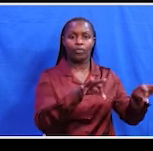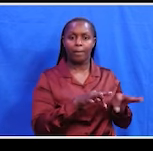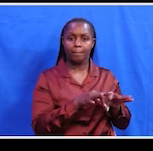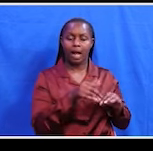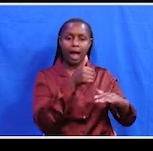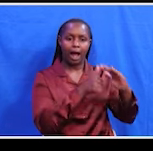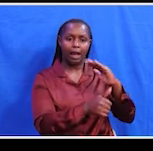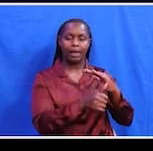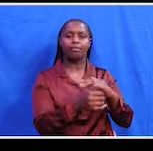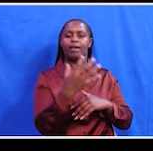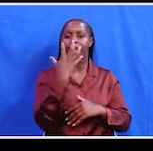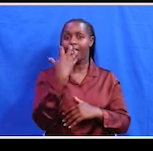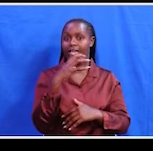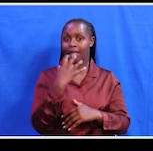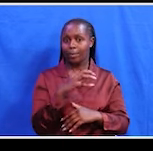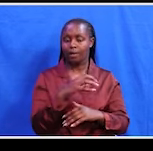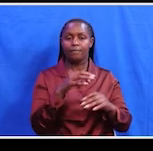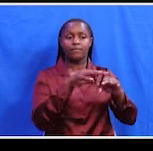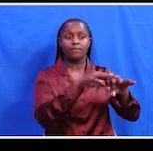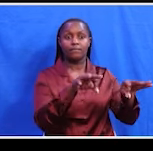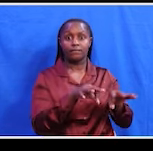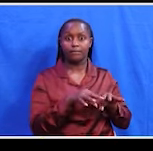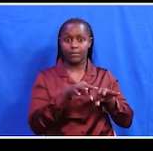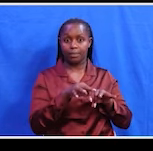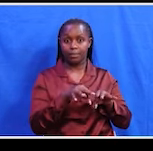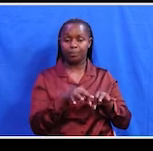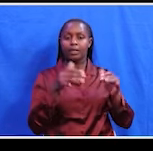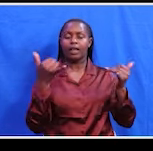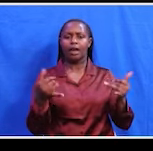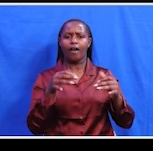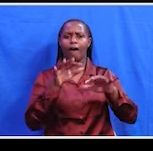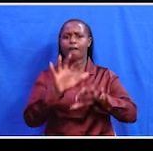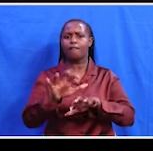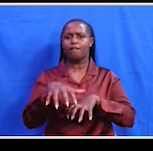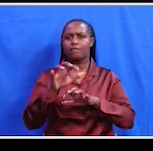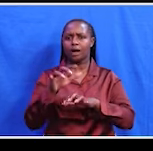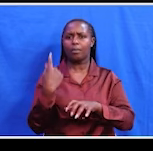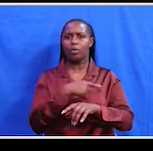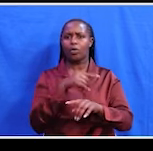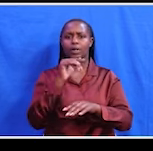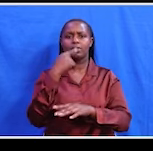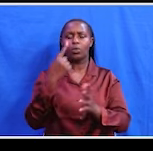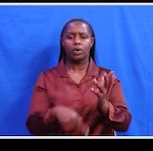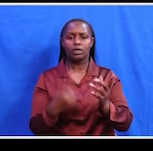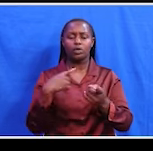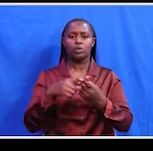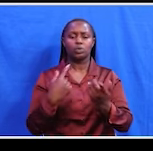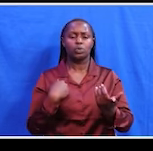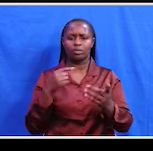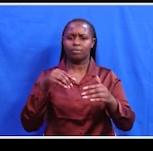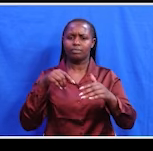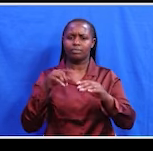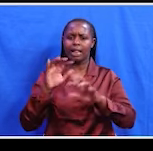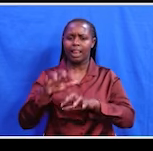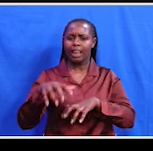farm, wanaita apple farm. Kwa hii shamba tulikuwa tunalazimishwa unachimba mashimo.